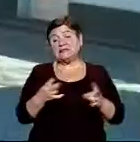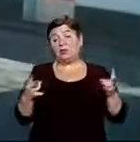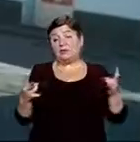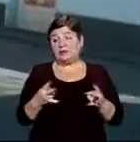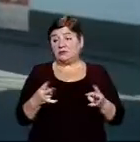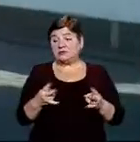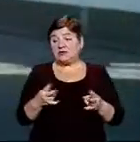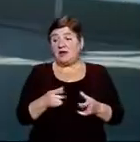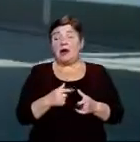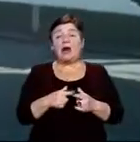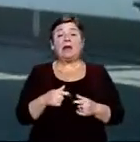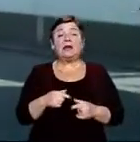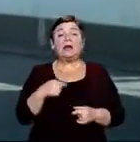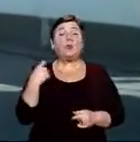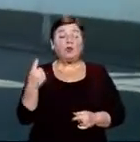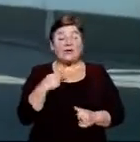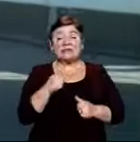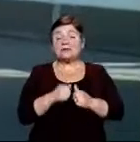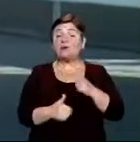необхідності. Але прогулятися щодня, я